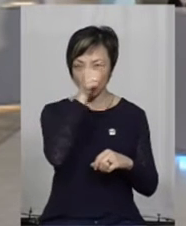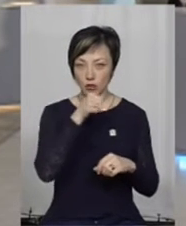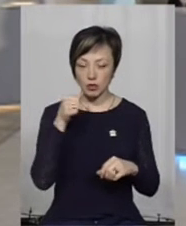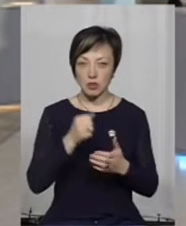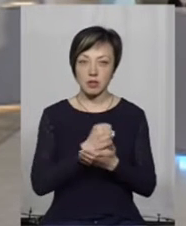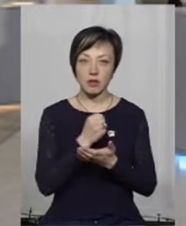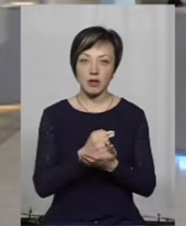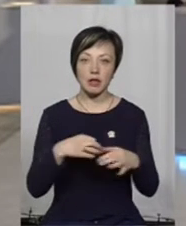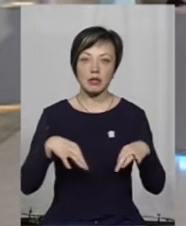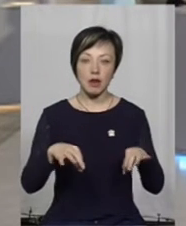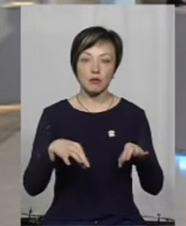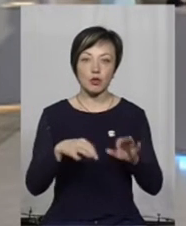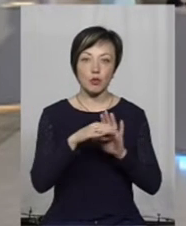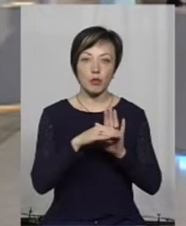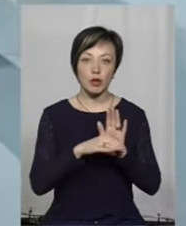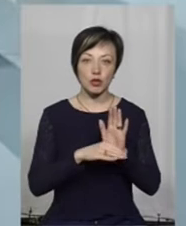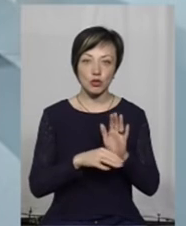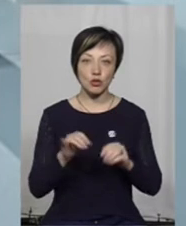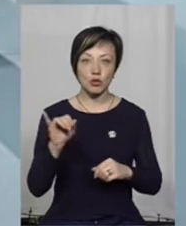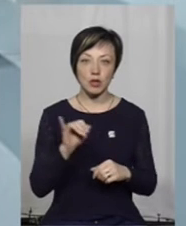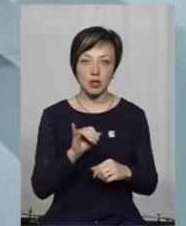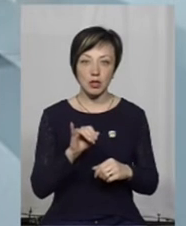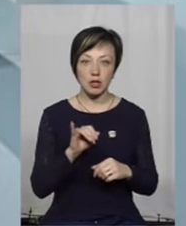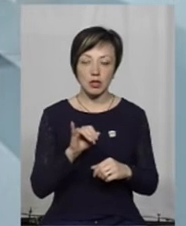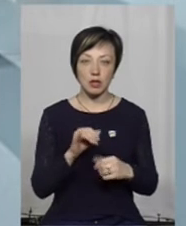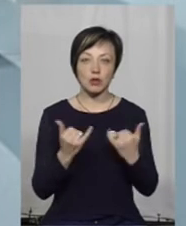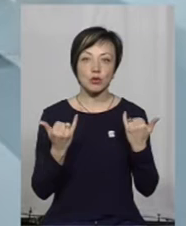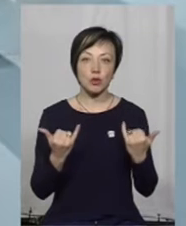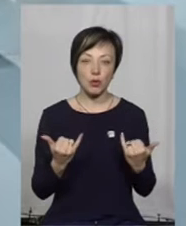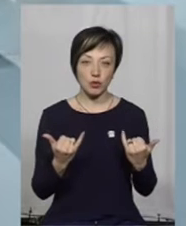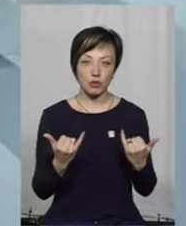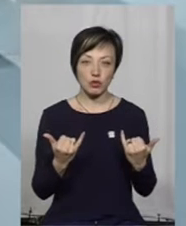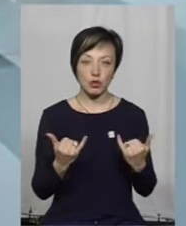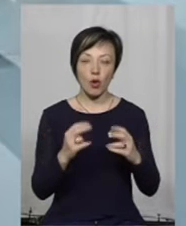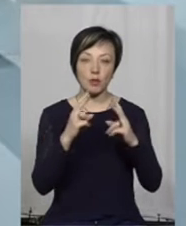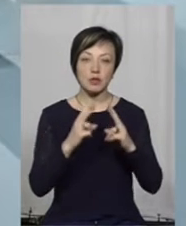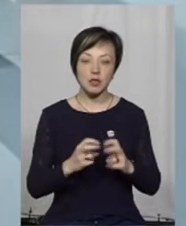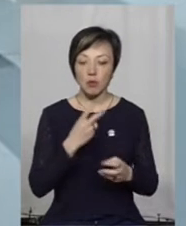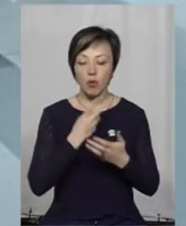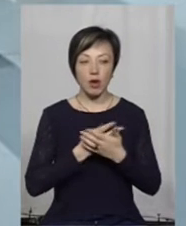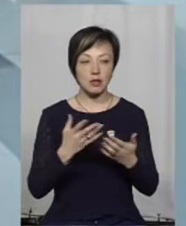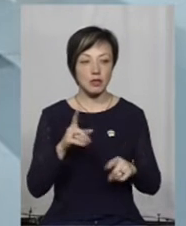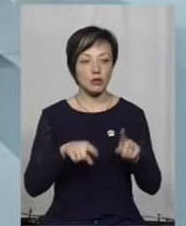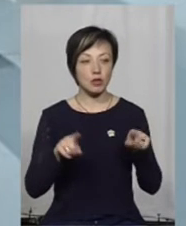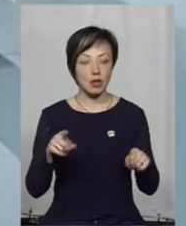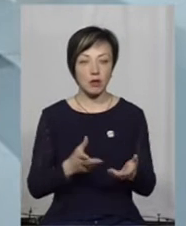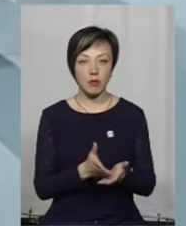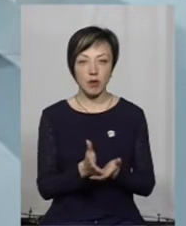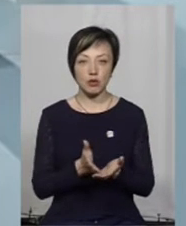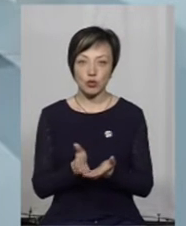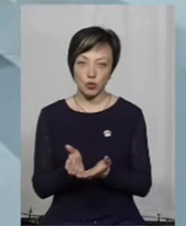в минулому році затвердили транспортну мережу, так, і навіть сьогоднішні обстеження, вони показали, що деякі маршрути,